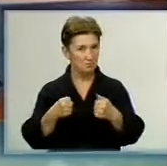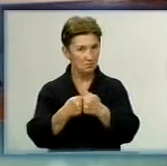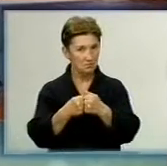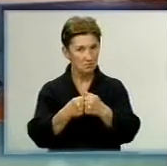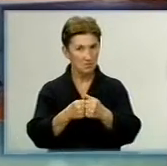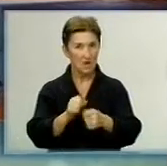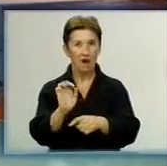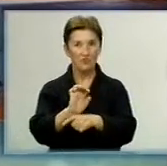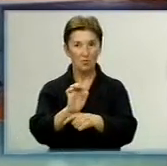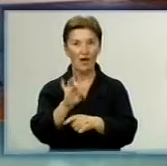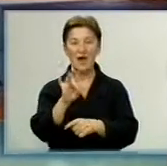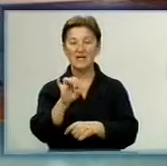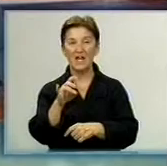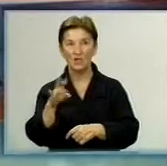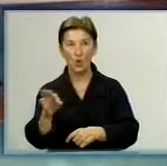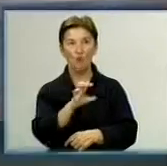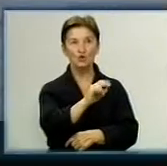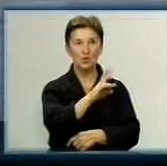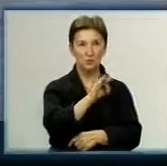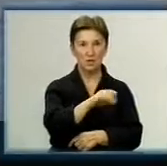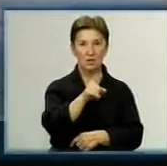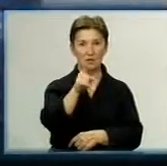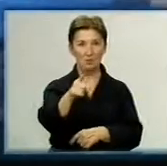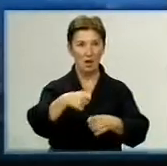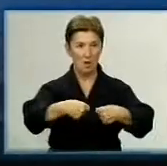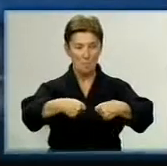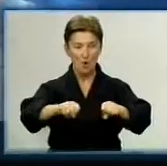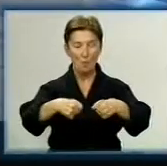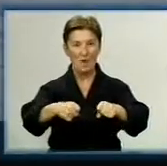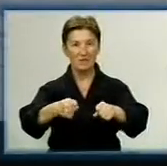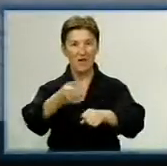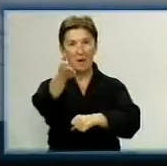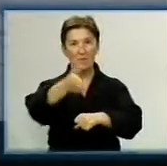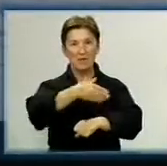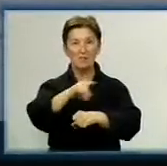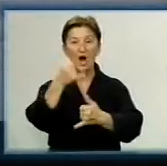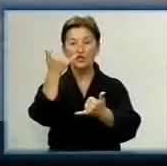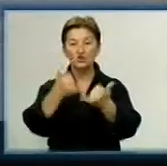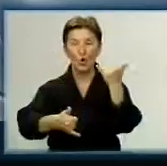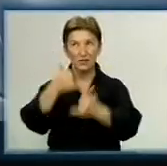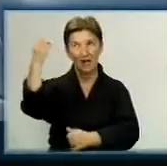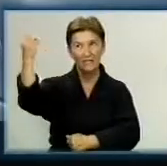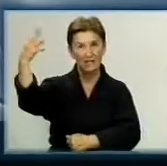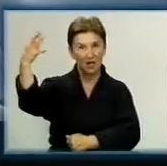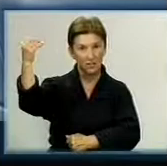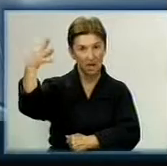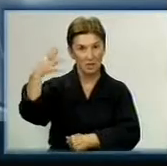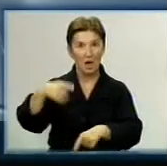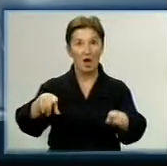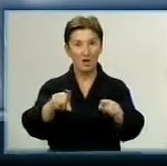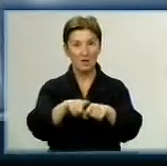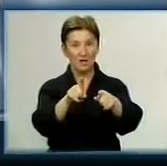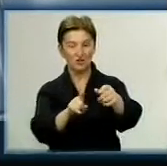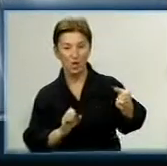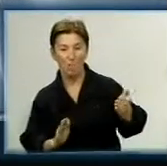Зіткнулись автомобіль Рено та скутер. Керманич мопеда виїхав на перехрестя на жовтий сигнал світлофора. В цей же час туди повертав водій